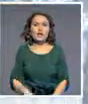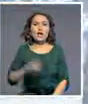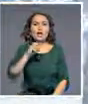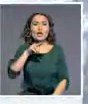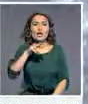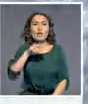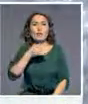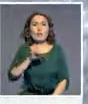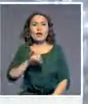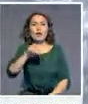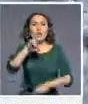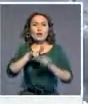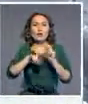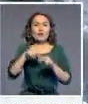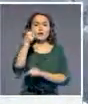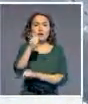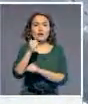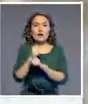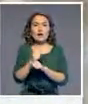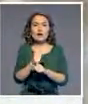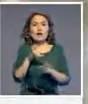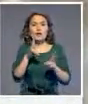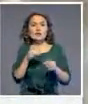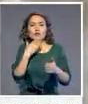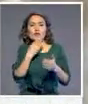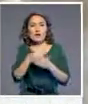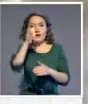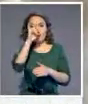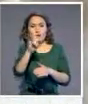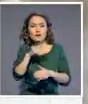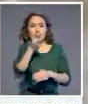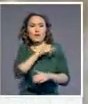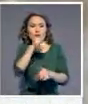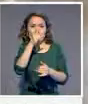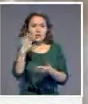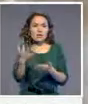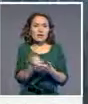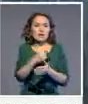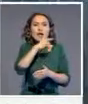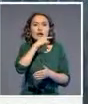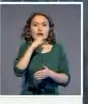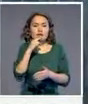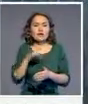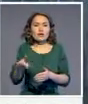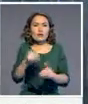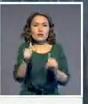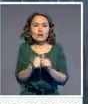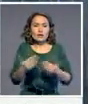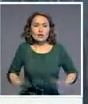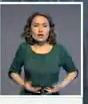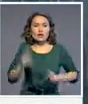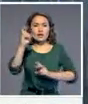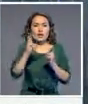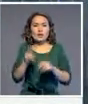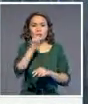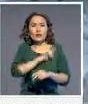Елубай Нығметовтің мамандығы құрылысшы, бірақ өз елінде жұмыс болмағасын Ресейдің Ямал-Ненецк автономиялық округінде нан тауып жүр. Мұнай